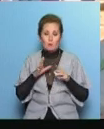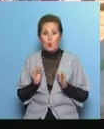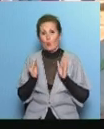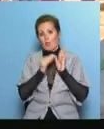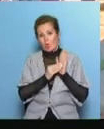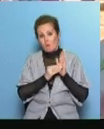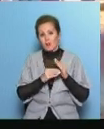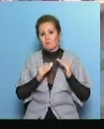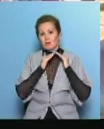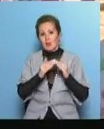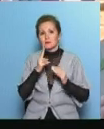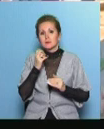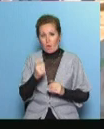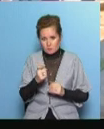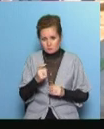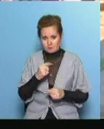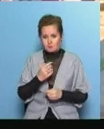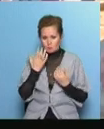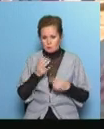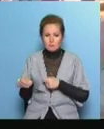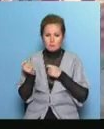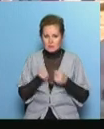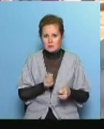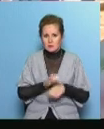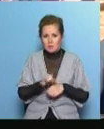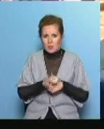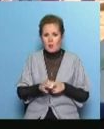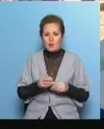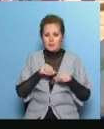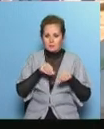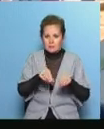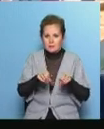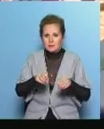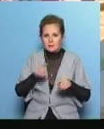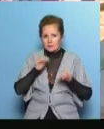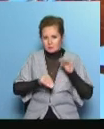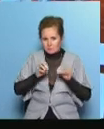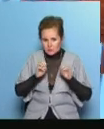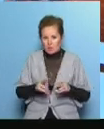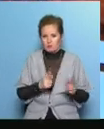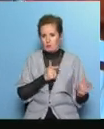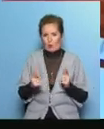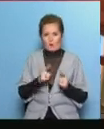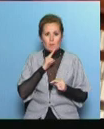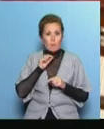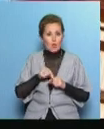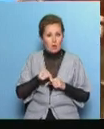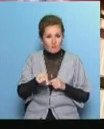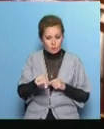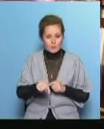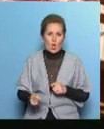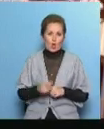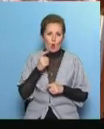цех протравливания. То есть семена будут уже из завода выходить протравливанные и полностью готовые к посеву. Хозяйство вложило в проект